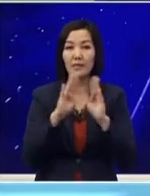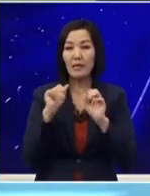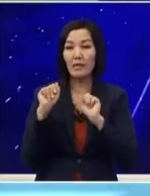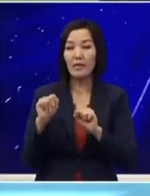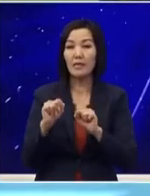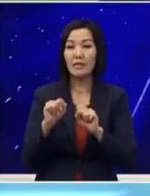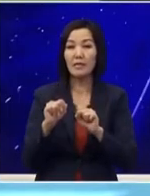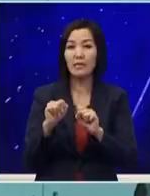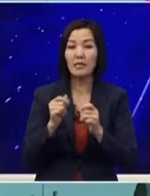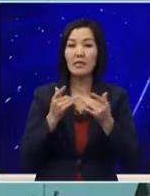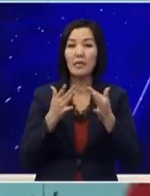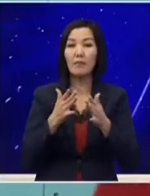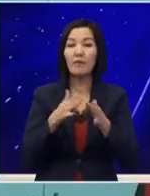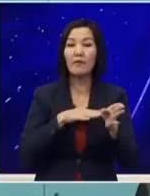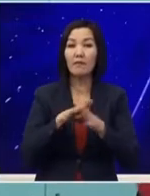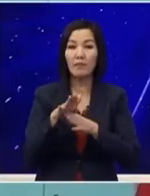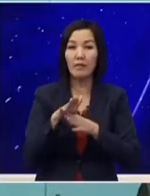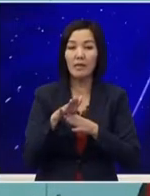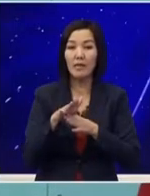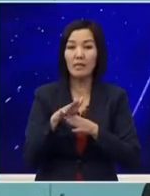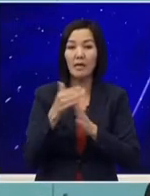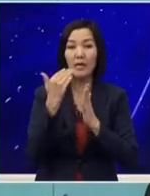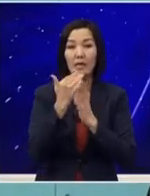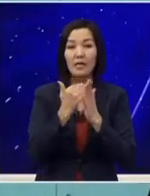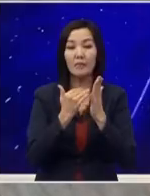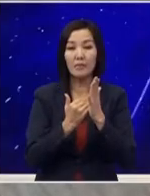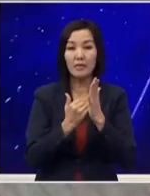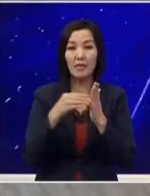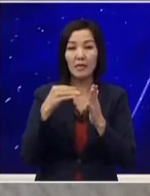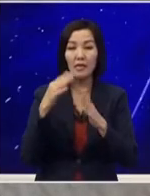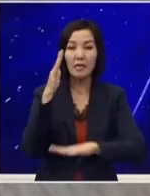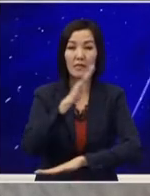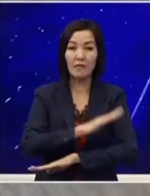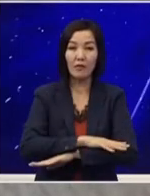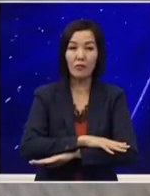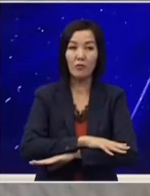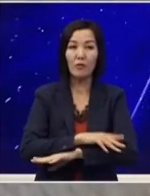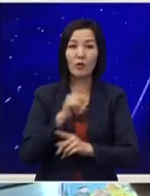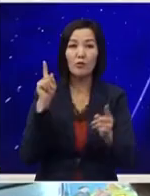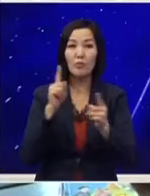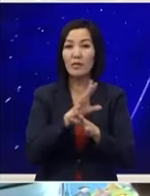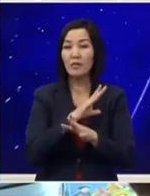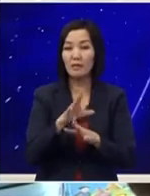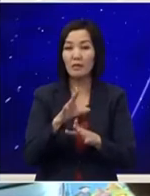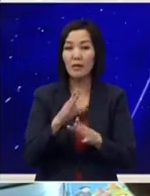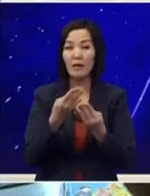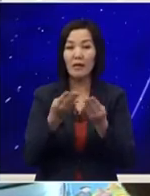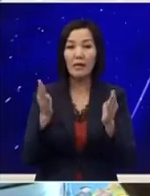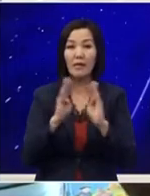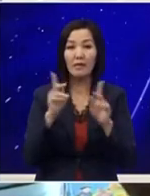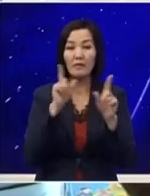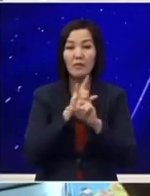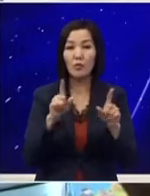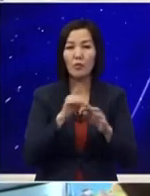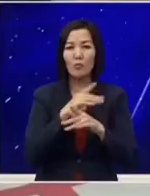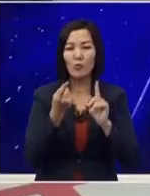необходимые санитарные требования. Даже расписание звонков составлено таким образом, чтобы дети не пересекались в коридорах. В связи с карантином в школах сегодня